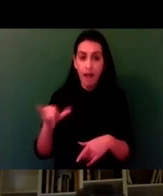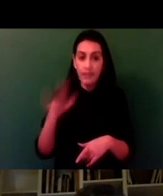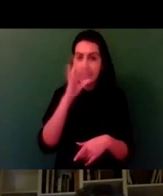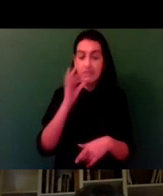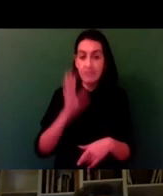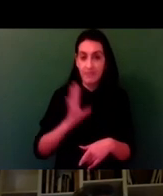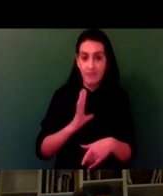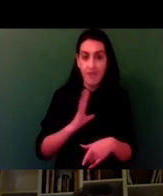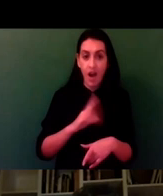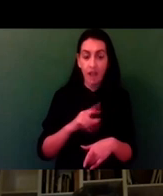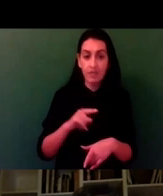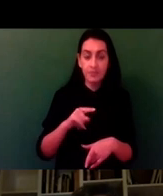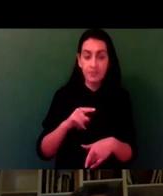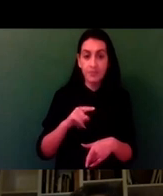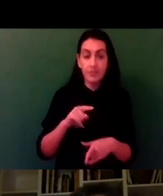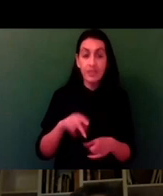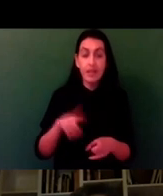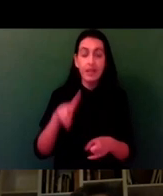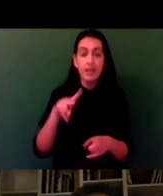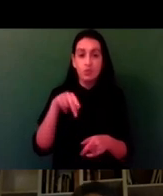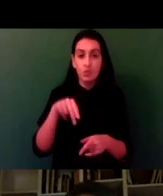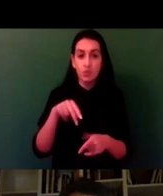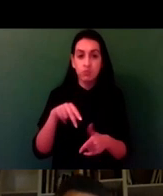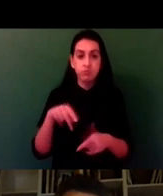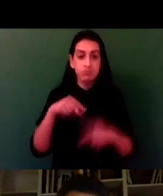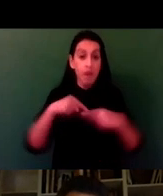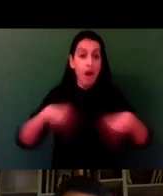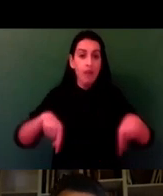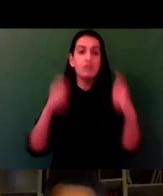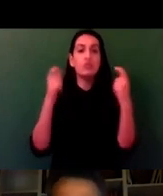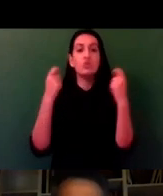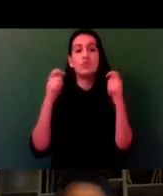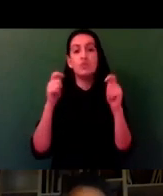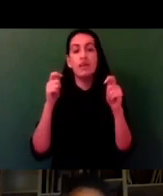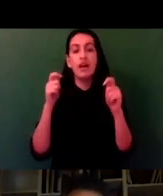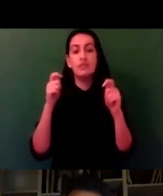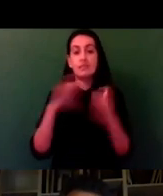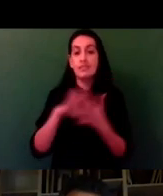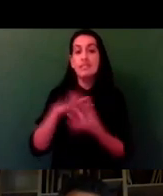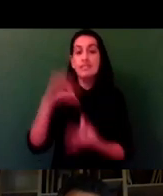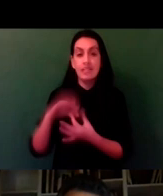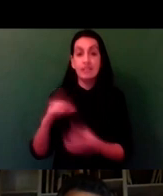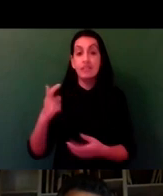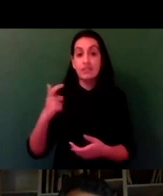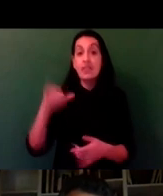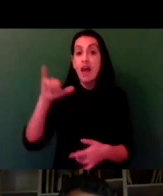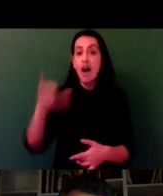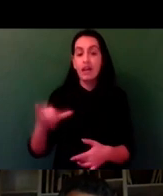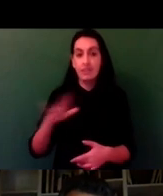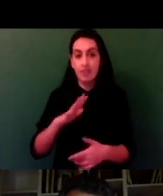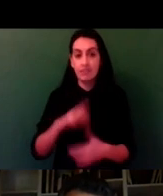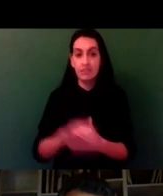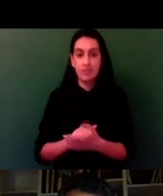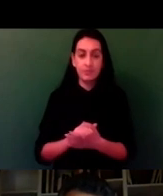kendi fikir özgürlüklerimizi, düşünce özgürlüklerimizi savunan topluluk gibi kendimizi temsil ettiğimiz anda kaybederiz. O zaman ricacı oluruz.